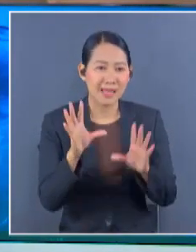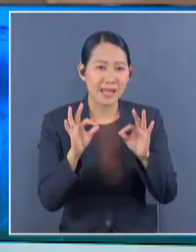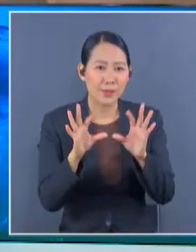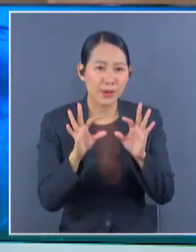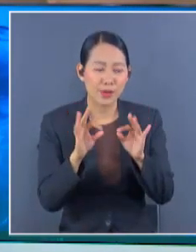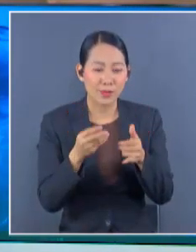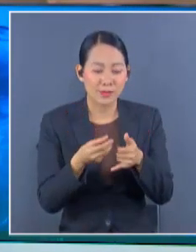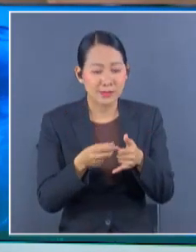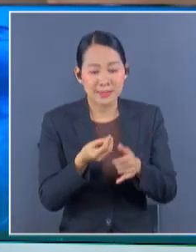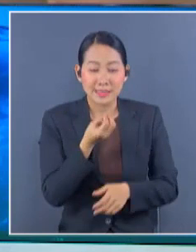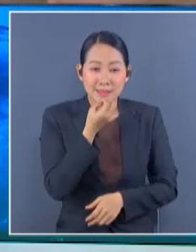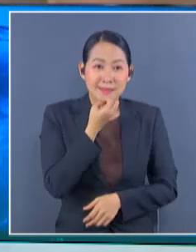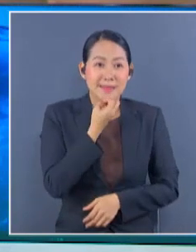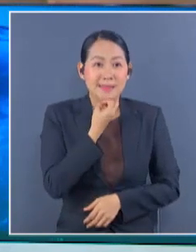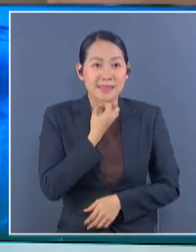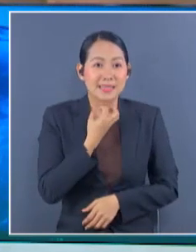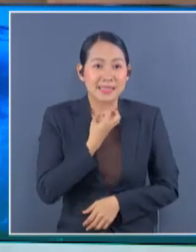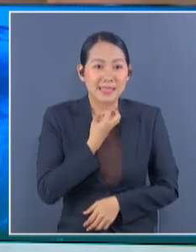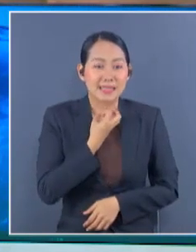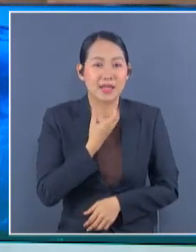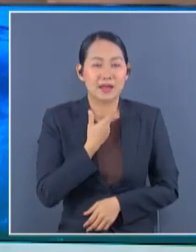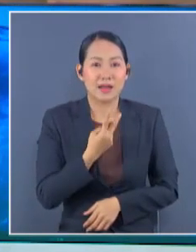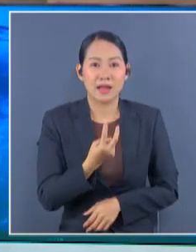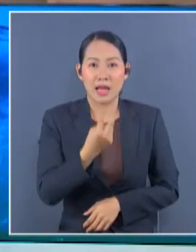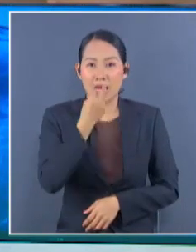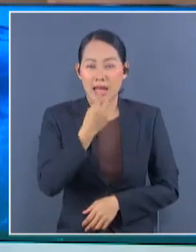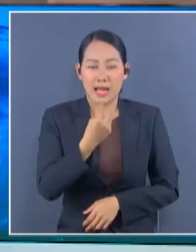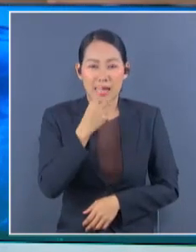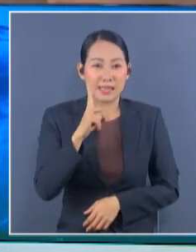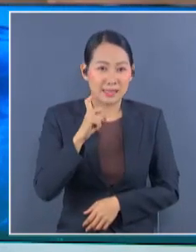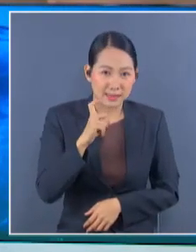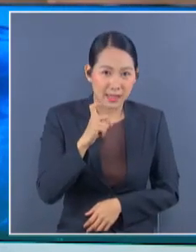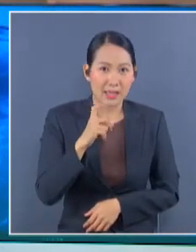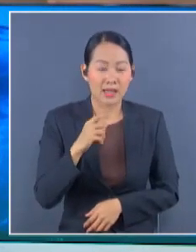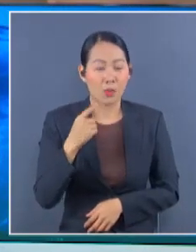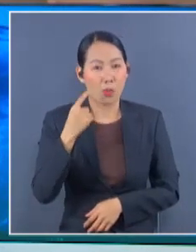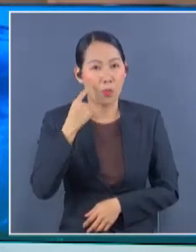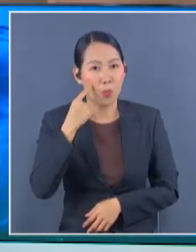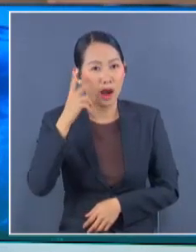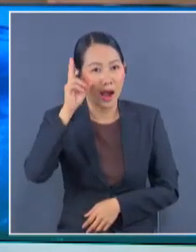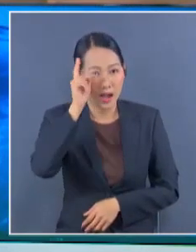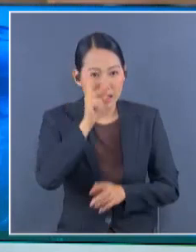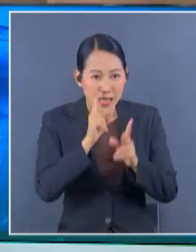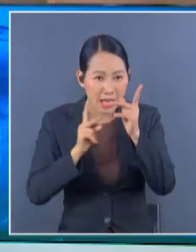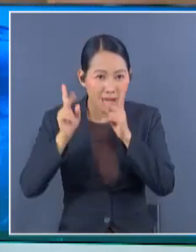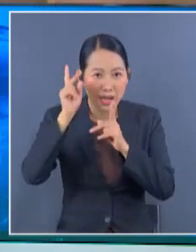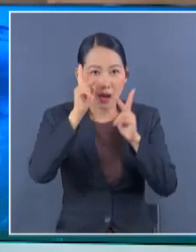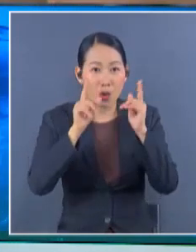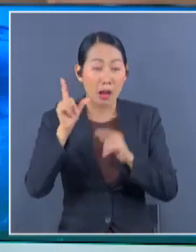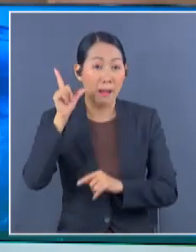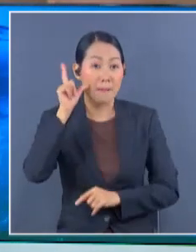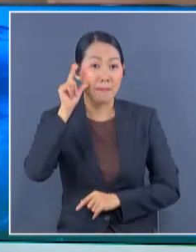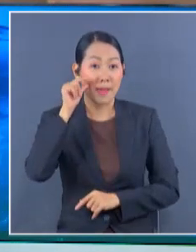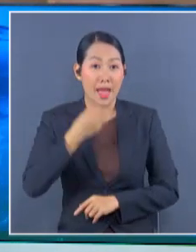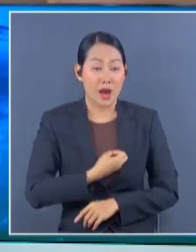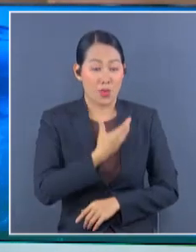าเขียวปากเขียวเพราะว่าเยลลี่มันติดคอหายใจไม่ออก ค ุณแม่ก็ไม่รู้จะทำยังไงช่วยเหลือไม่ได้วิ่งไปวิ่งมาต